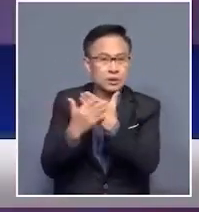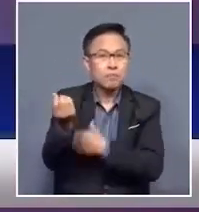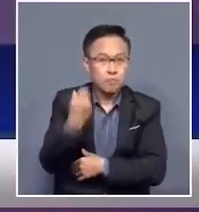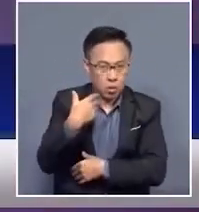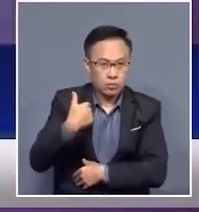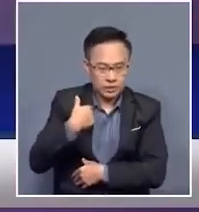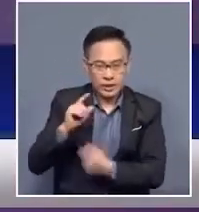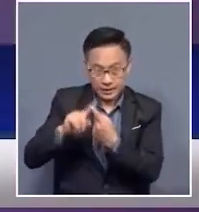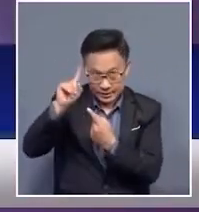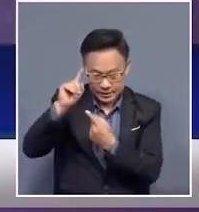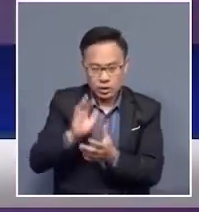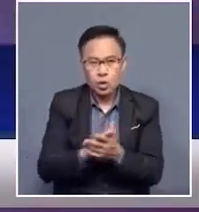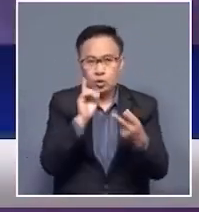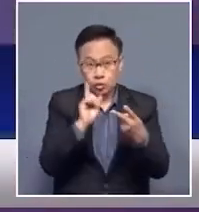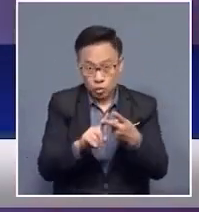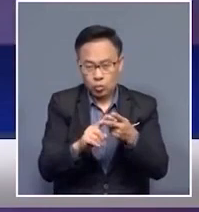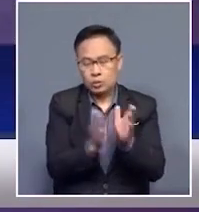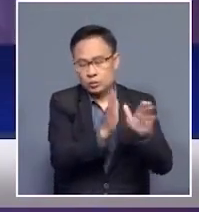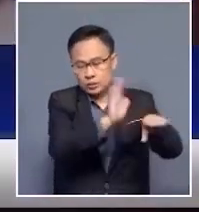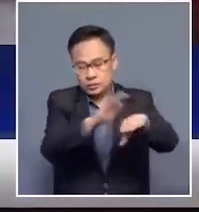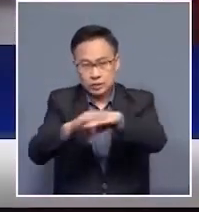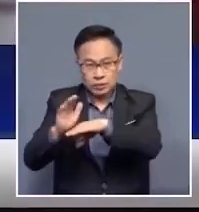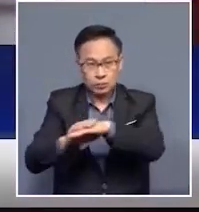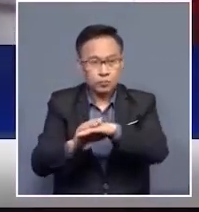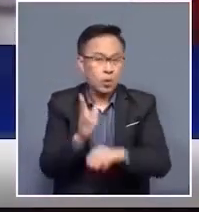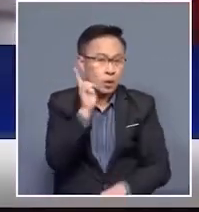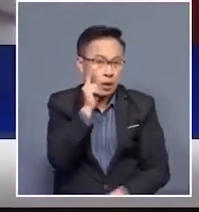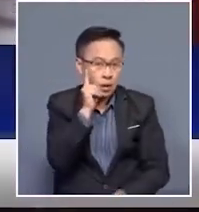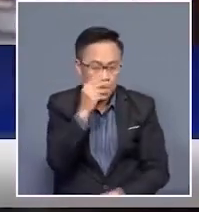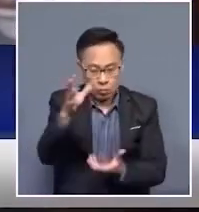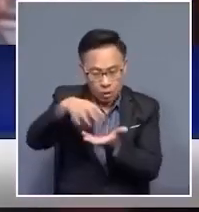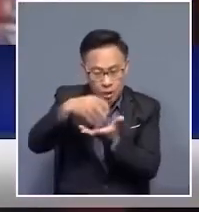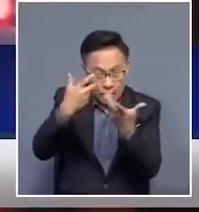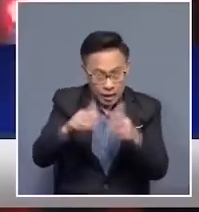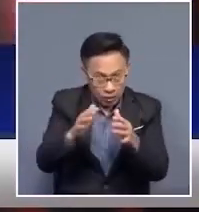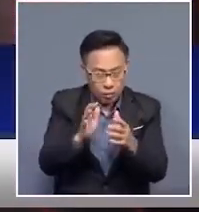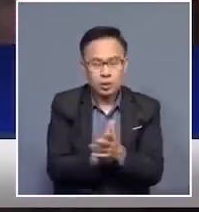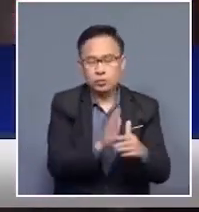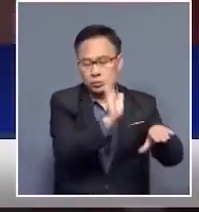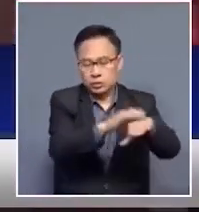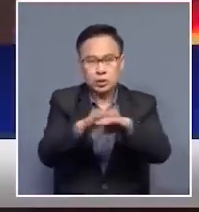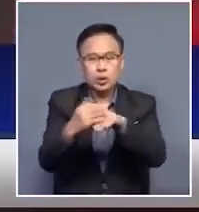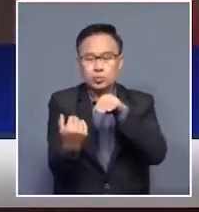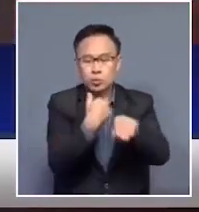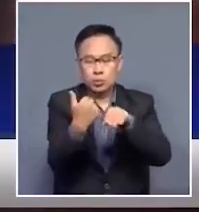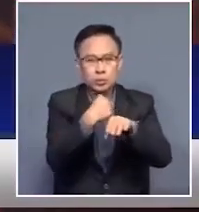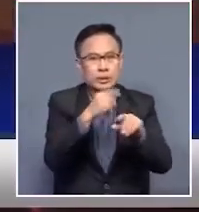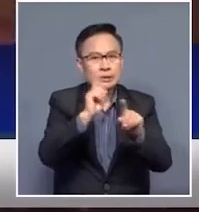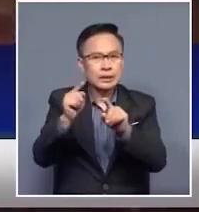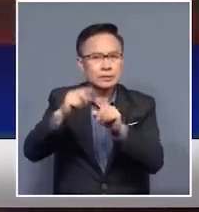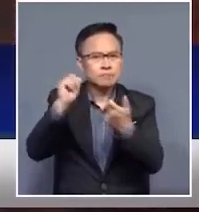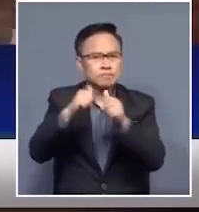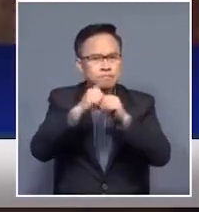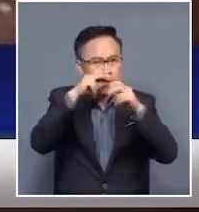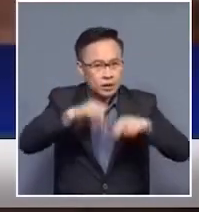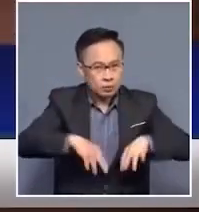งเตือนทุกพื้นที่โดยเฉพาะพื้นที่ที่มีจุดเสี่ยงน้ำท่วมขังทั้ง14จุดแล้วก็56